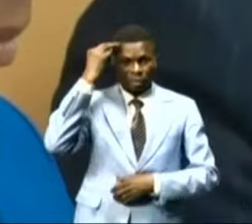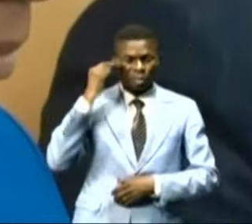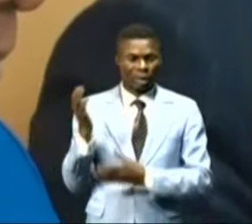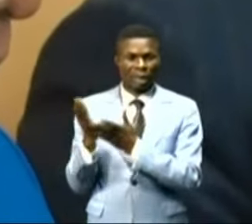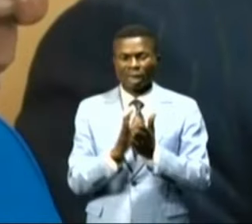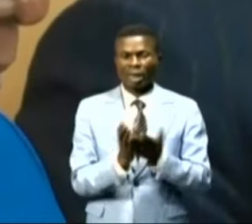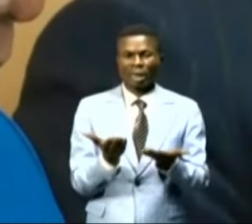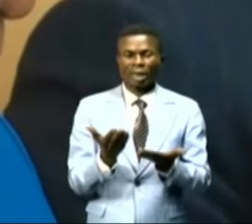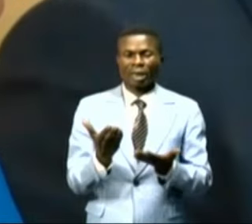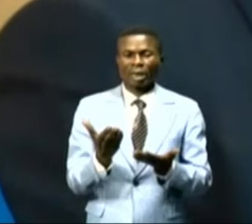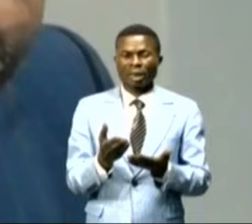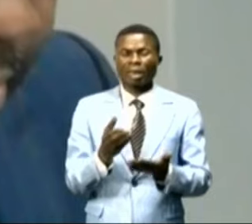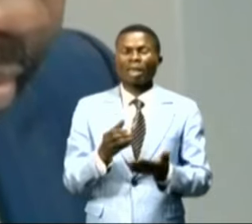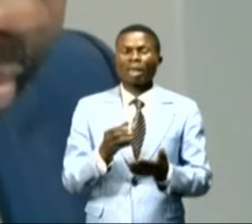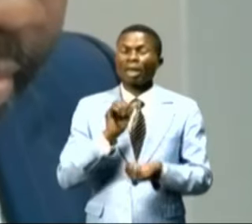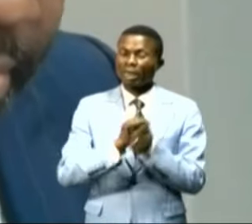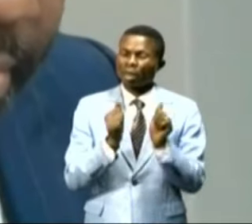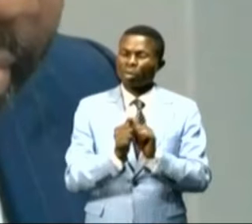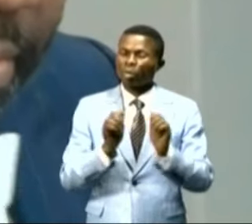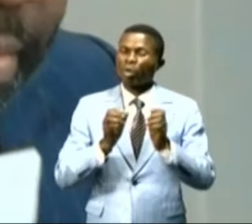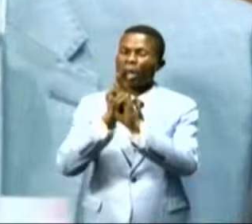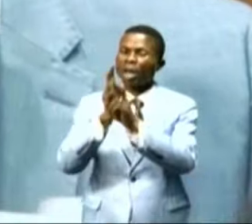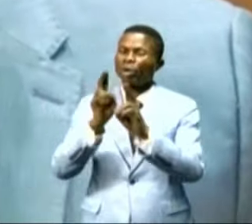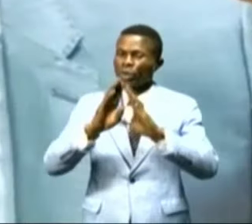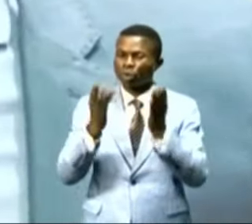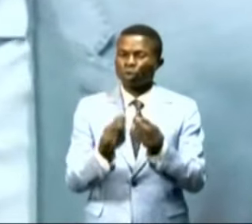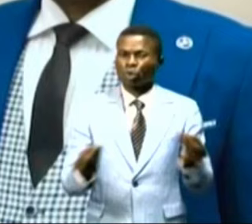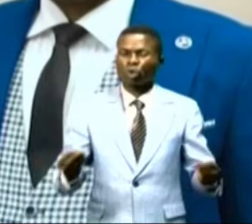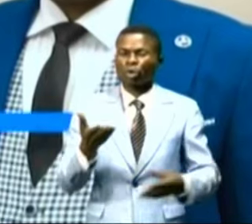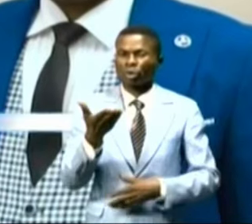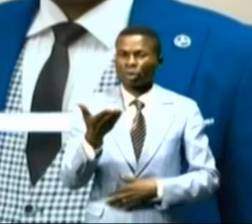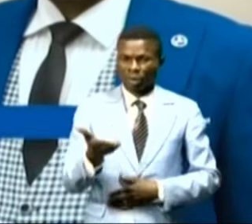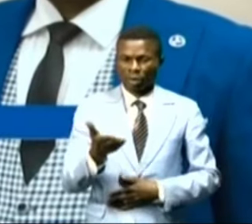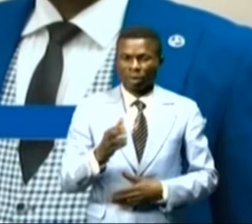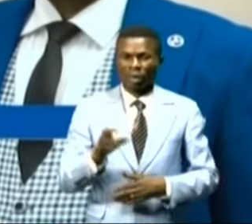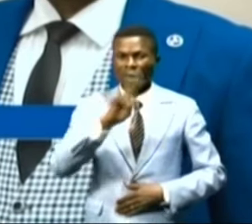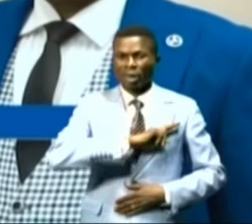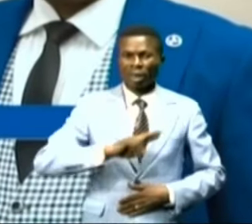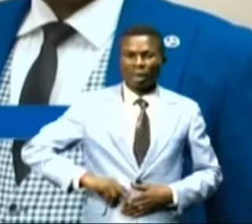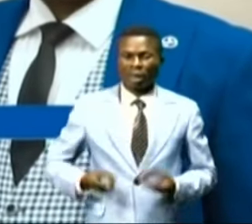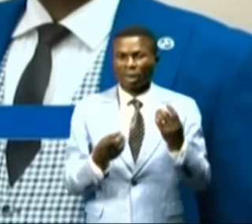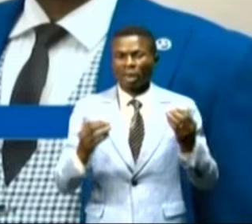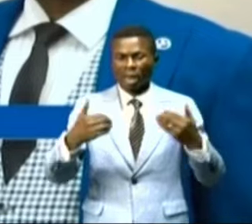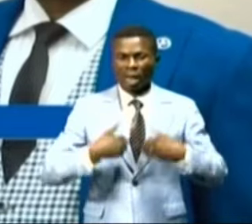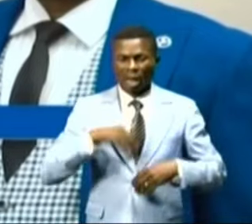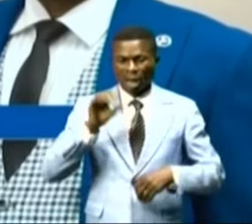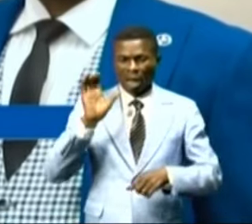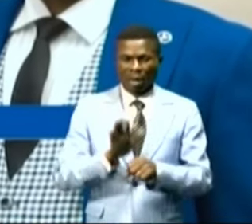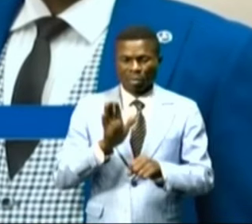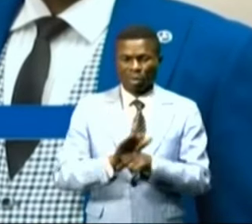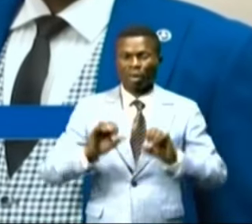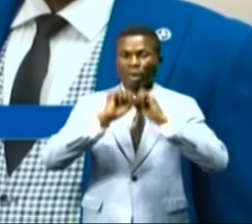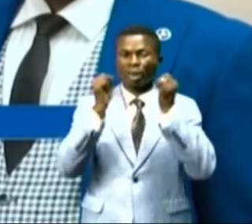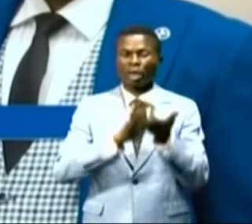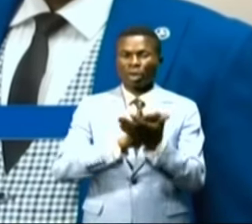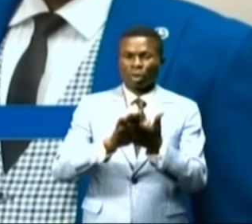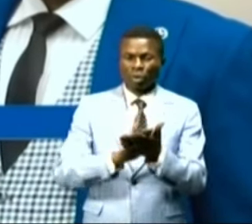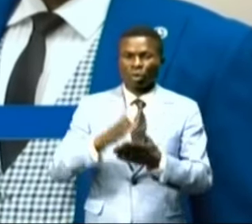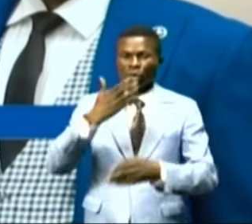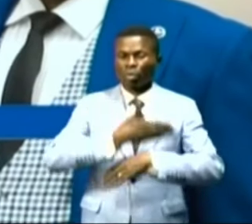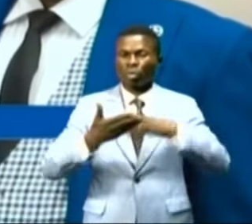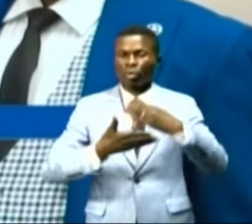portefeuille. Leurs doléances ont trouvé une porte ouverte. La RDC a besoin du ciment pour ses projets